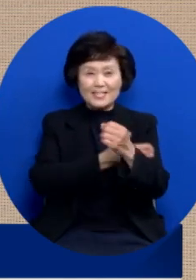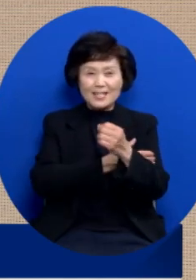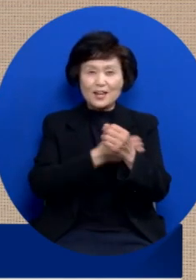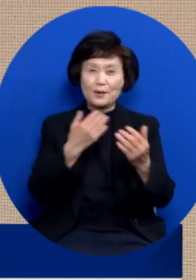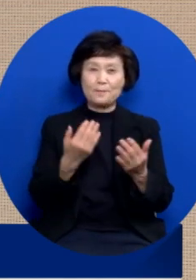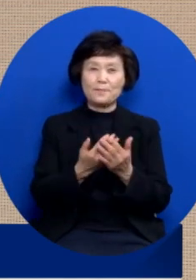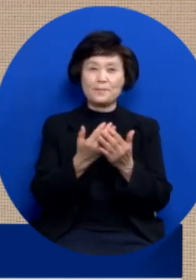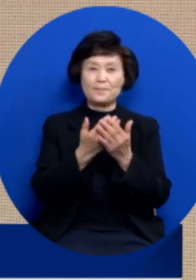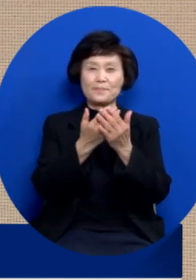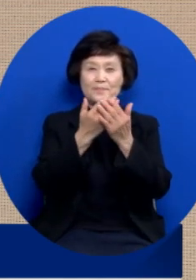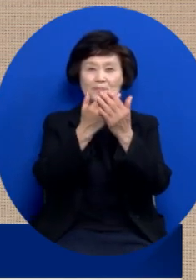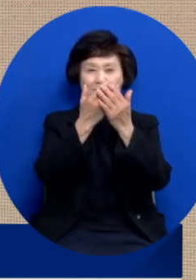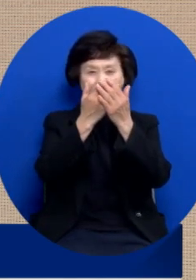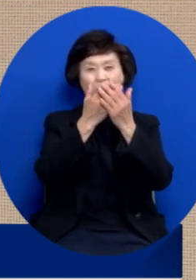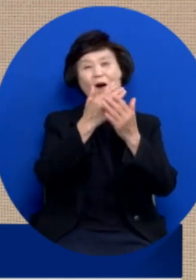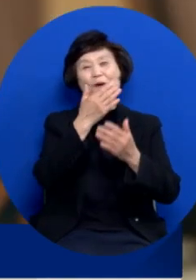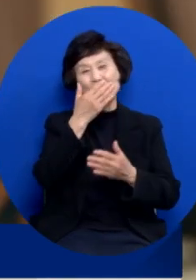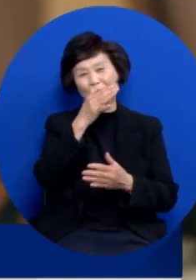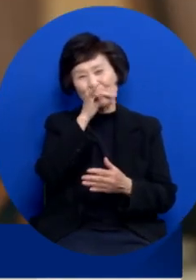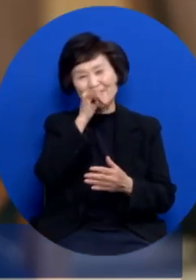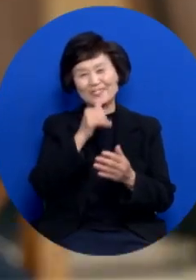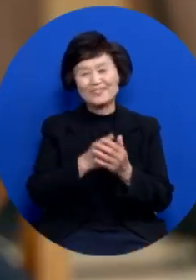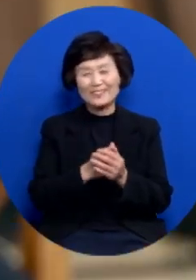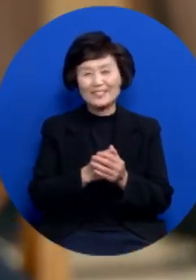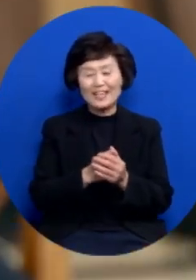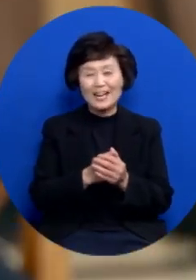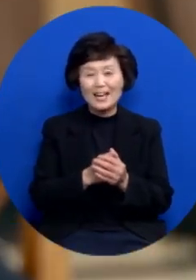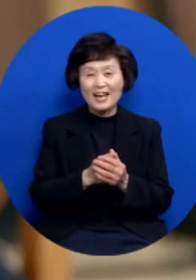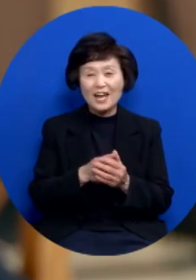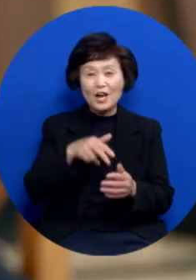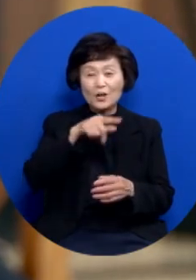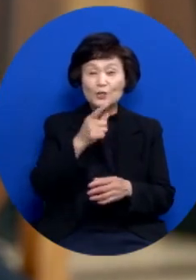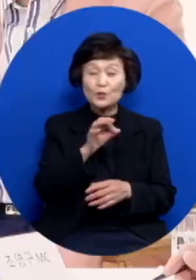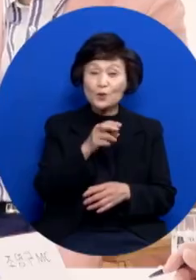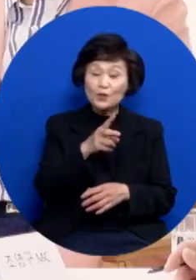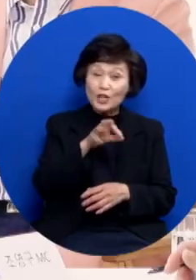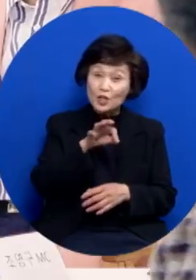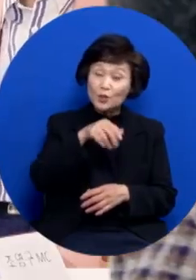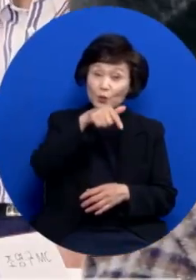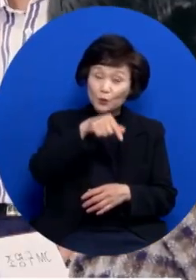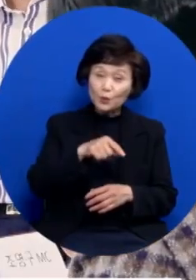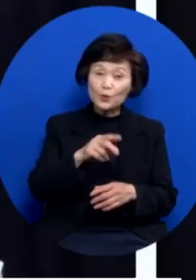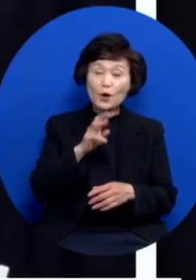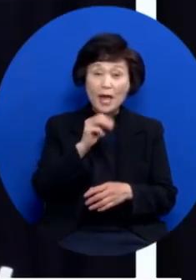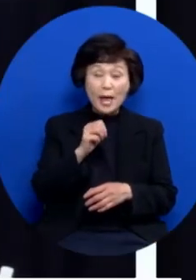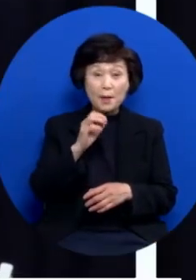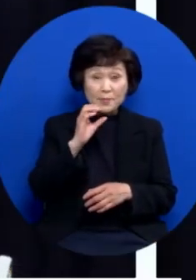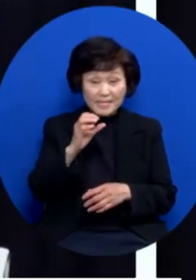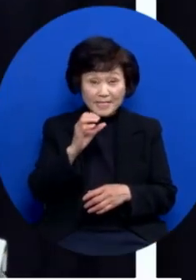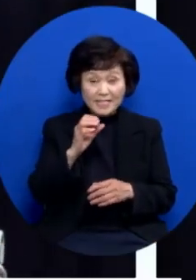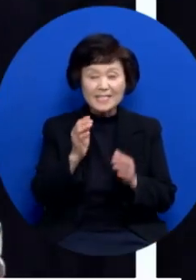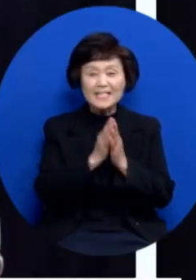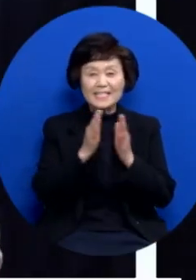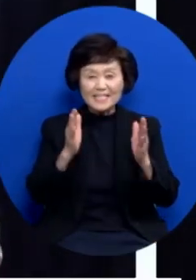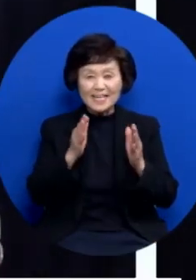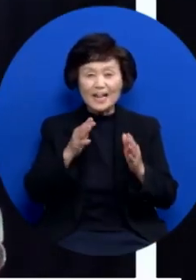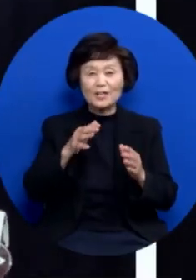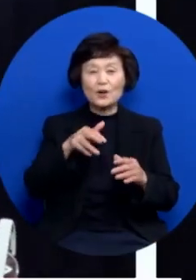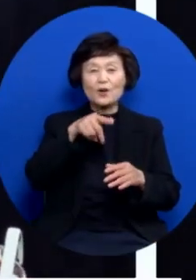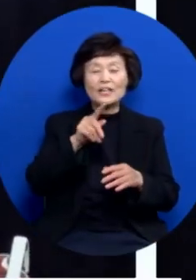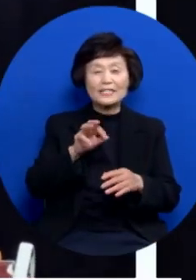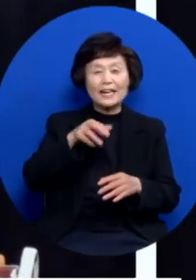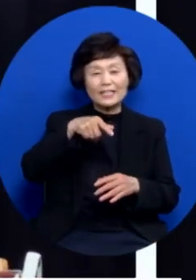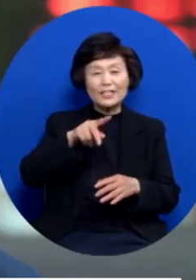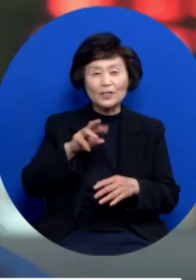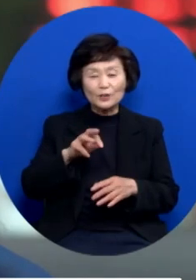날로날로 뛰어나게 올라가더라고요. 조용구 MC를 시작으로 장경동 목사, 김종찬 목사 등이 출연해